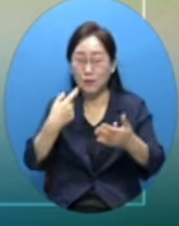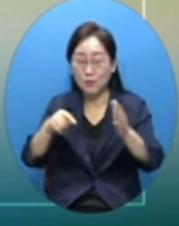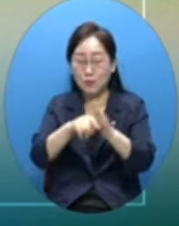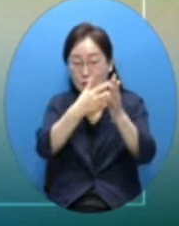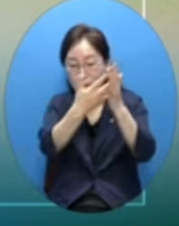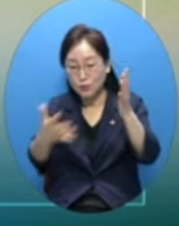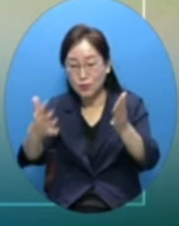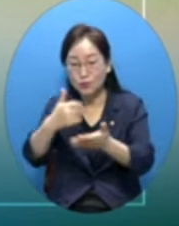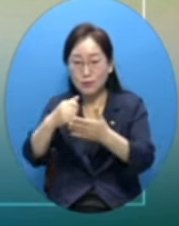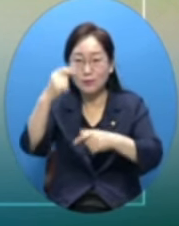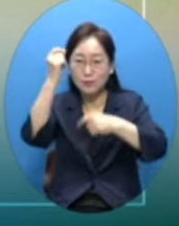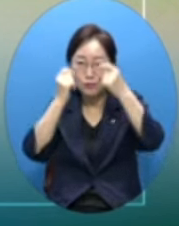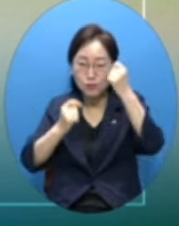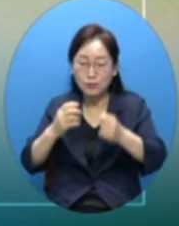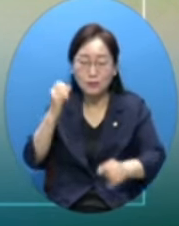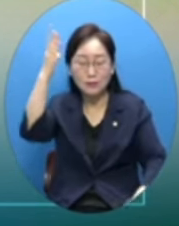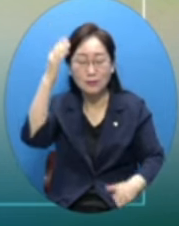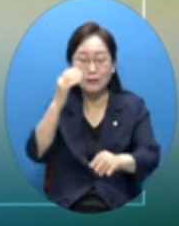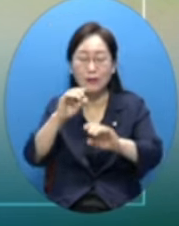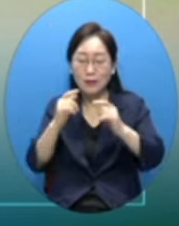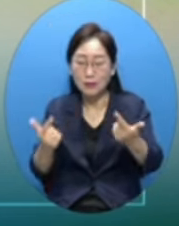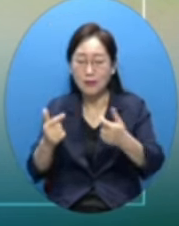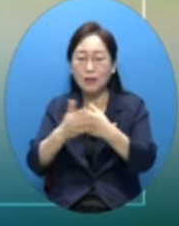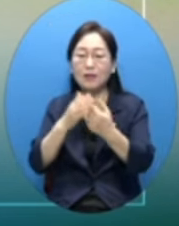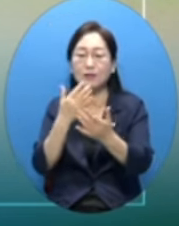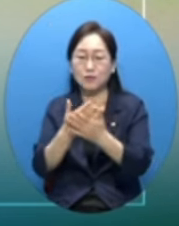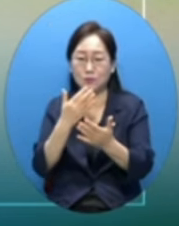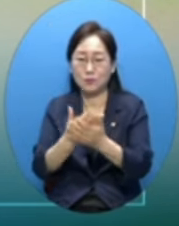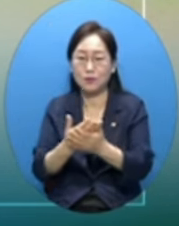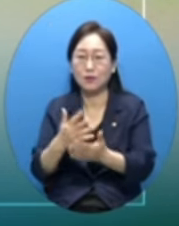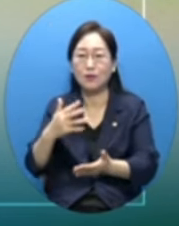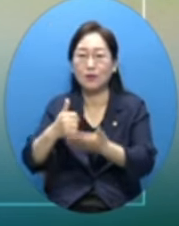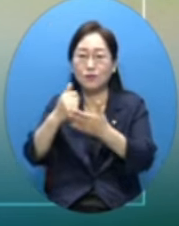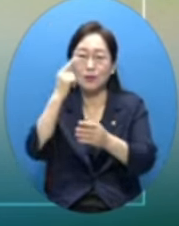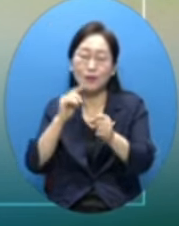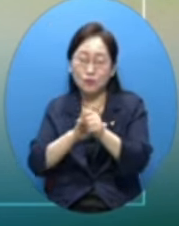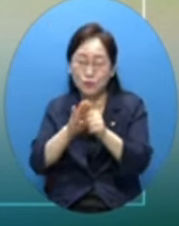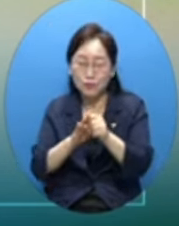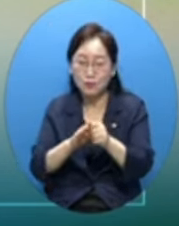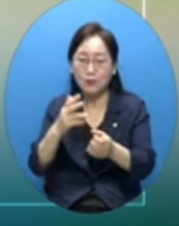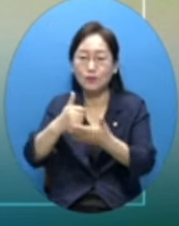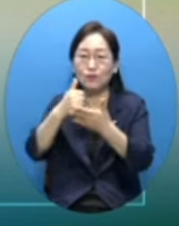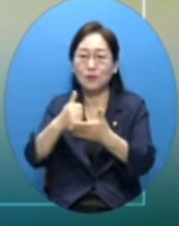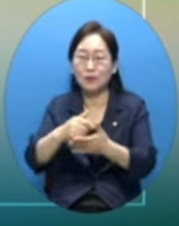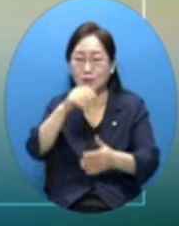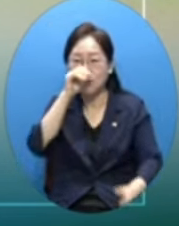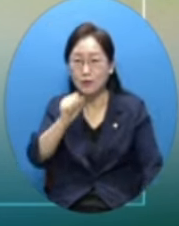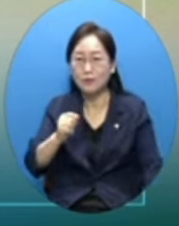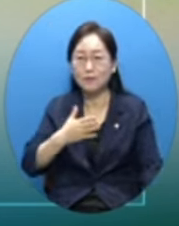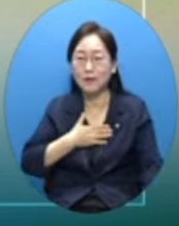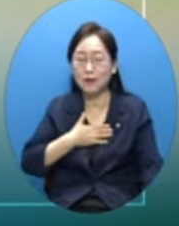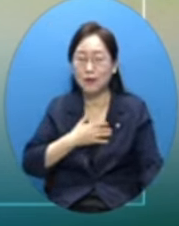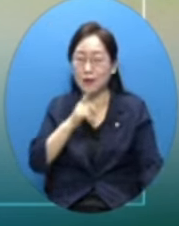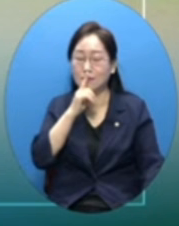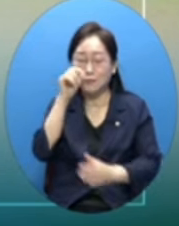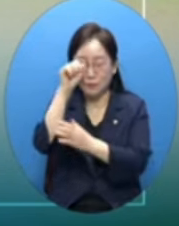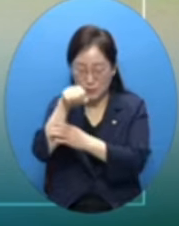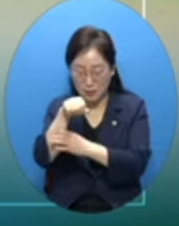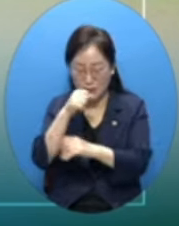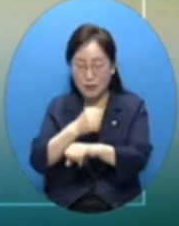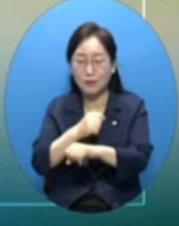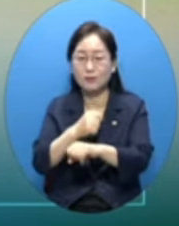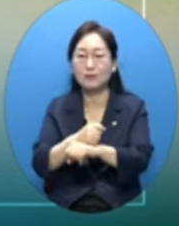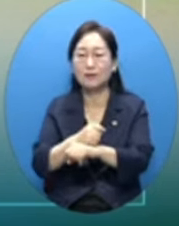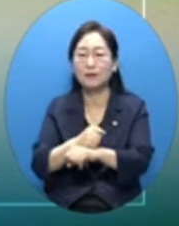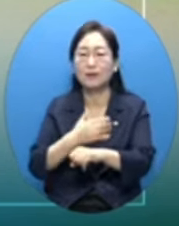흘렸던 주의 눈물 잊지 않게 하소서 주의 긍휼과 주의 선하심 내가 묵상하니